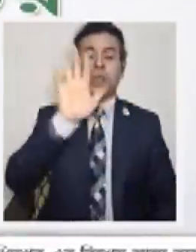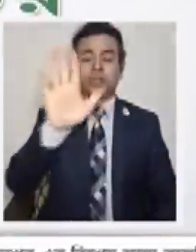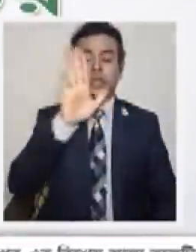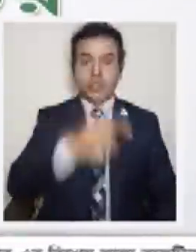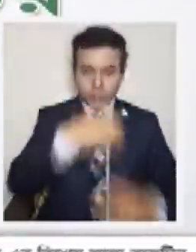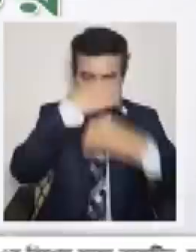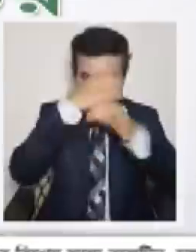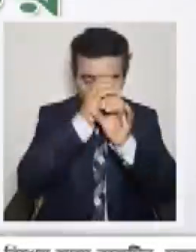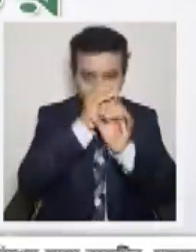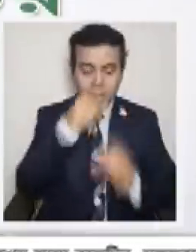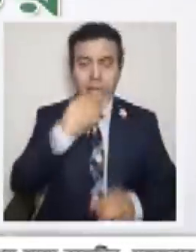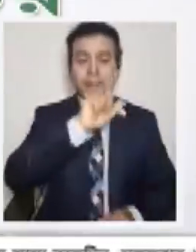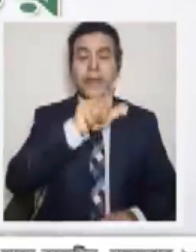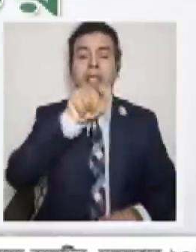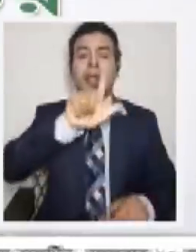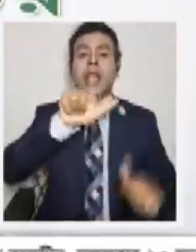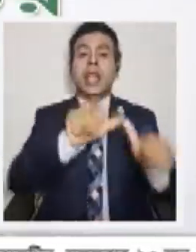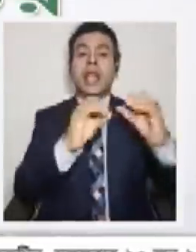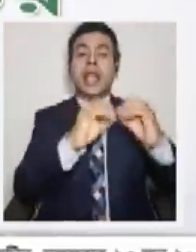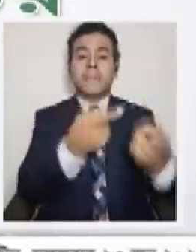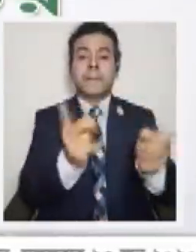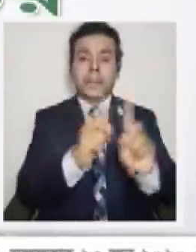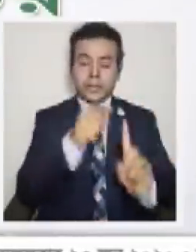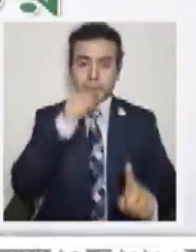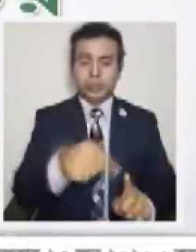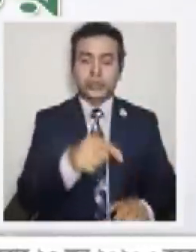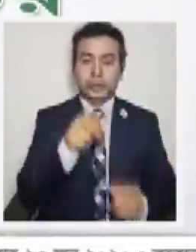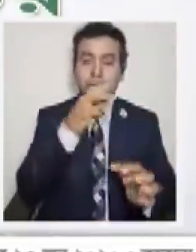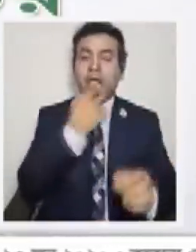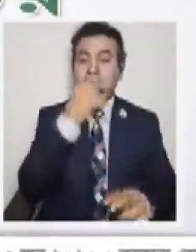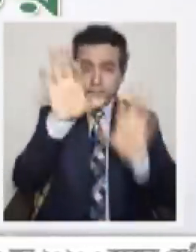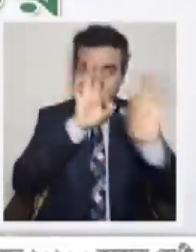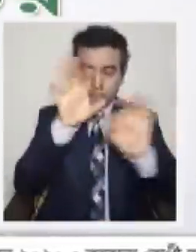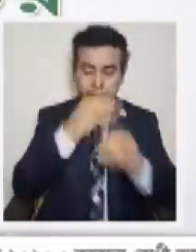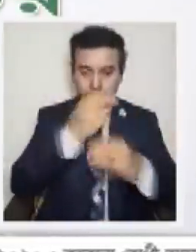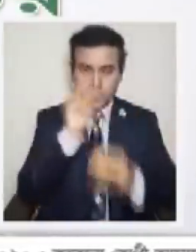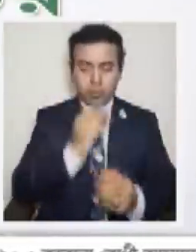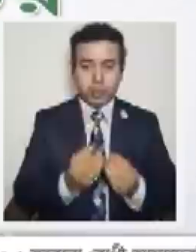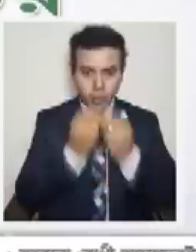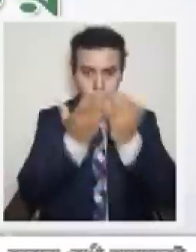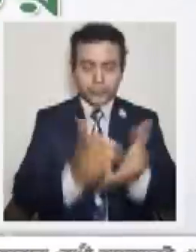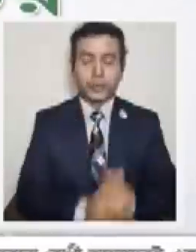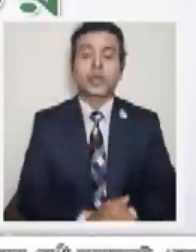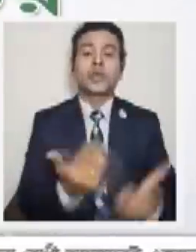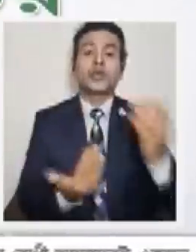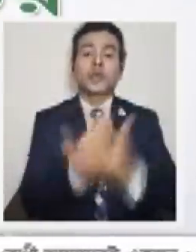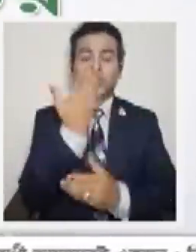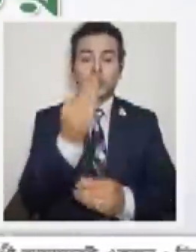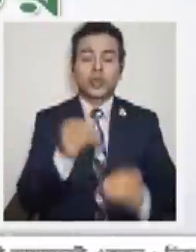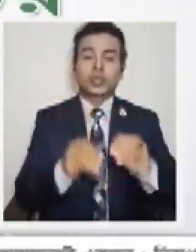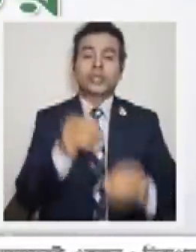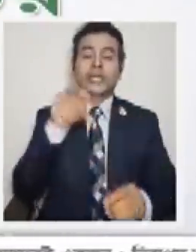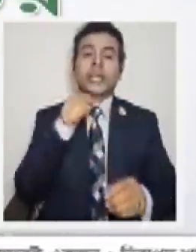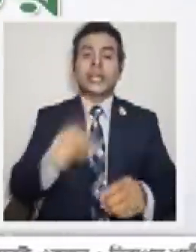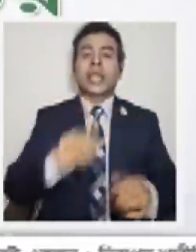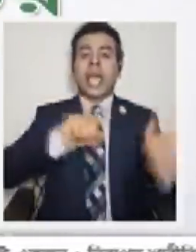আজ 65টি ল্যাবের রিপোর্ট আপনাদের সামনে উপস্থাপন করব। নতুন যে 3টি